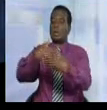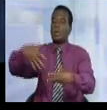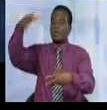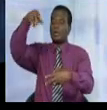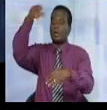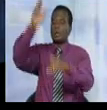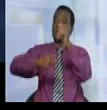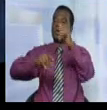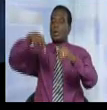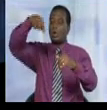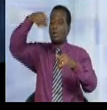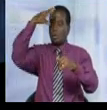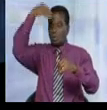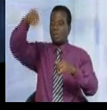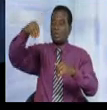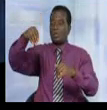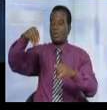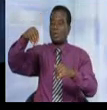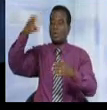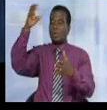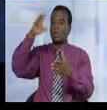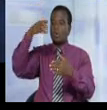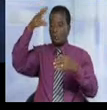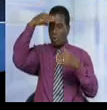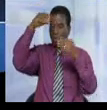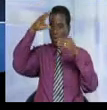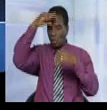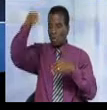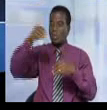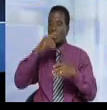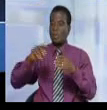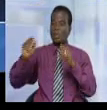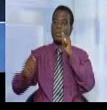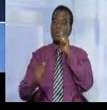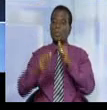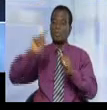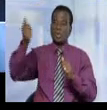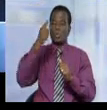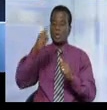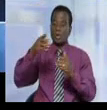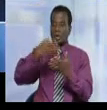d'hommes. En effet, le capital humain est la première richesse de